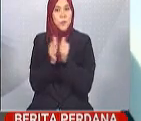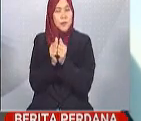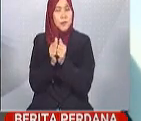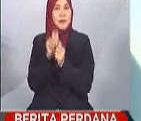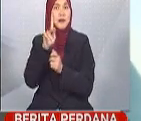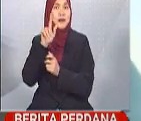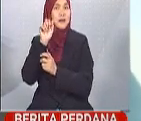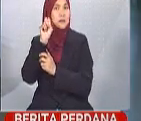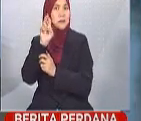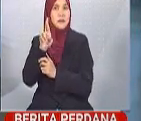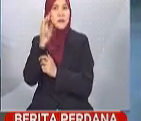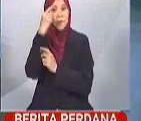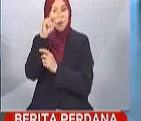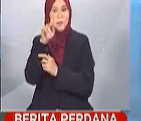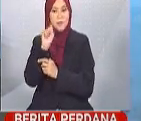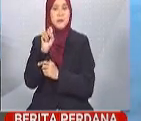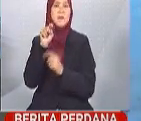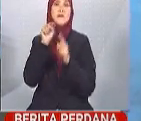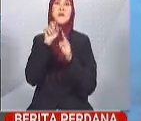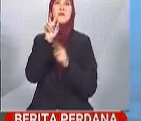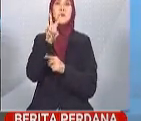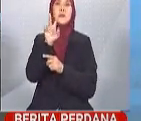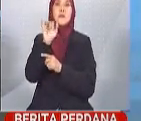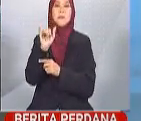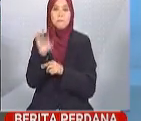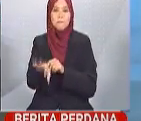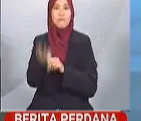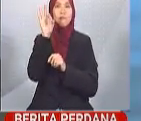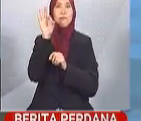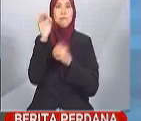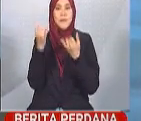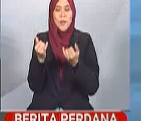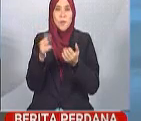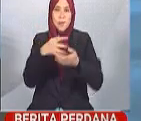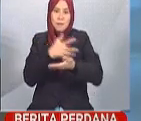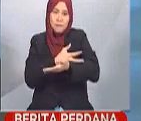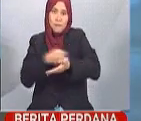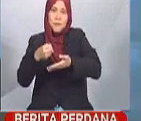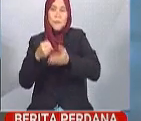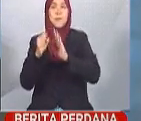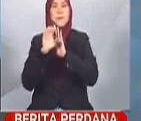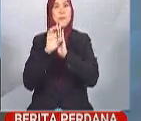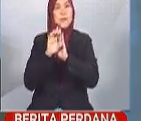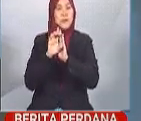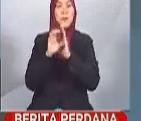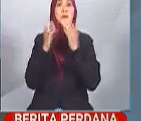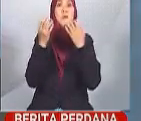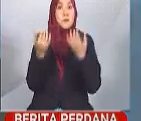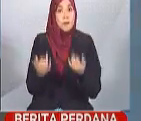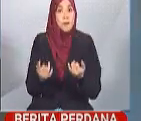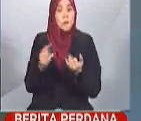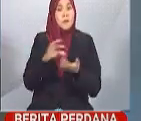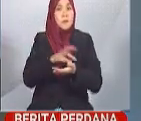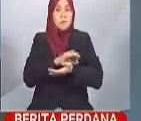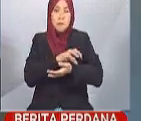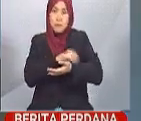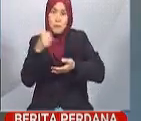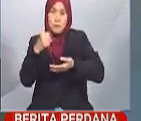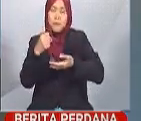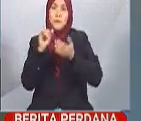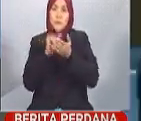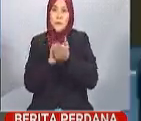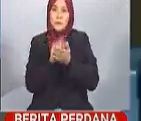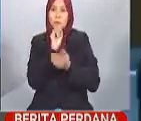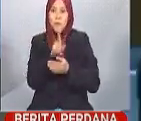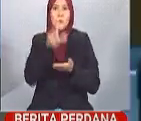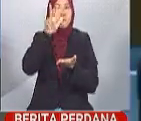yang berkaitan dengan cache ke-26 telah dipesan dan telah diambil sampel daripada ke yo tersebut 18 orang telah